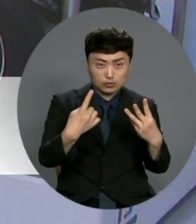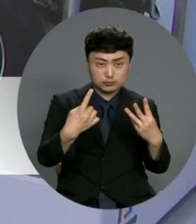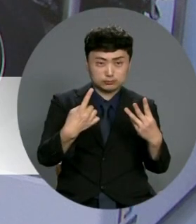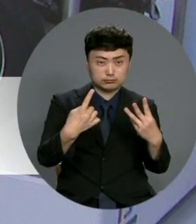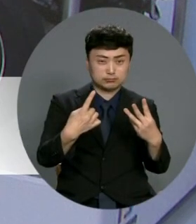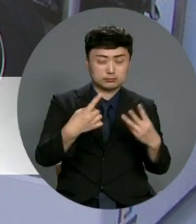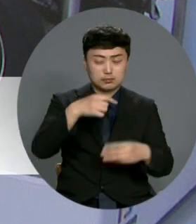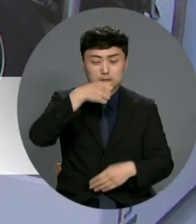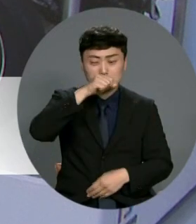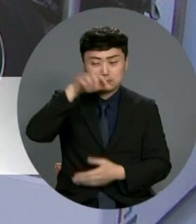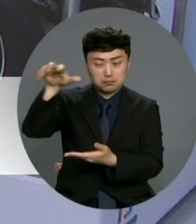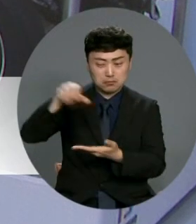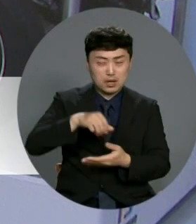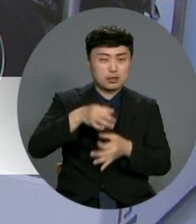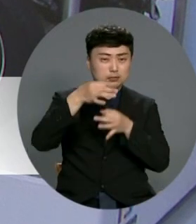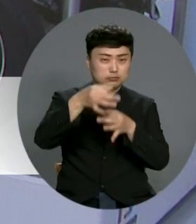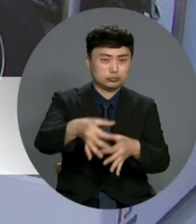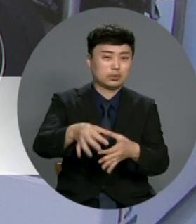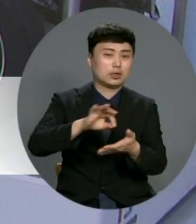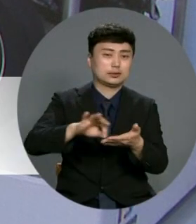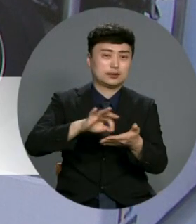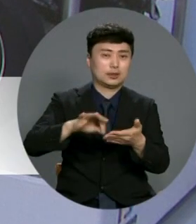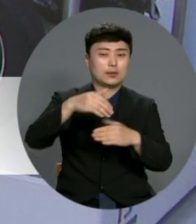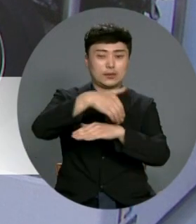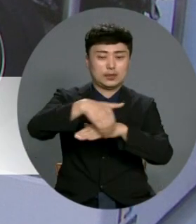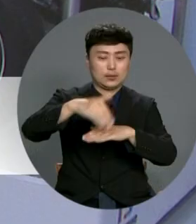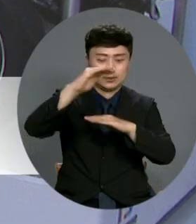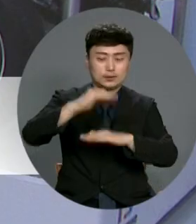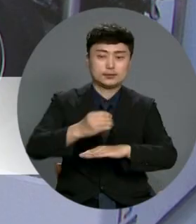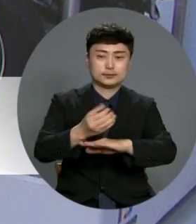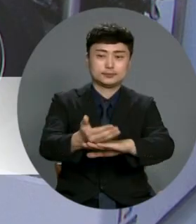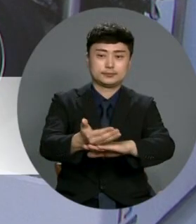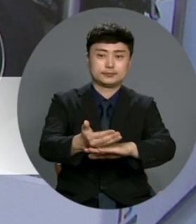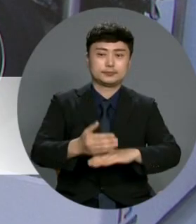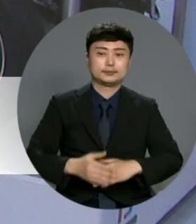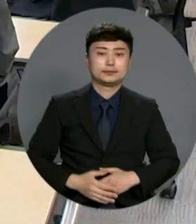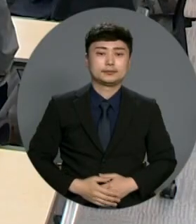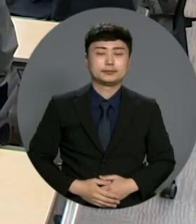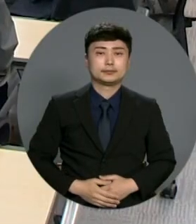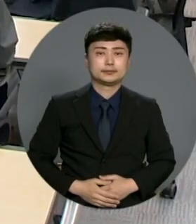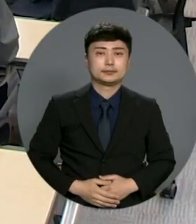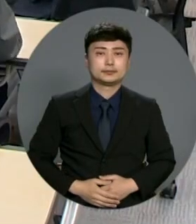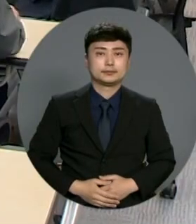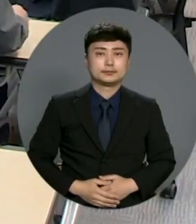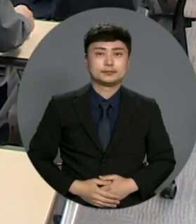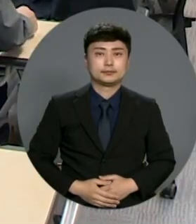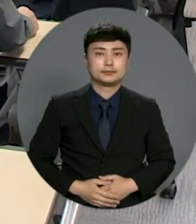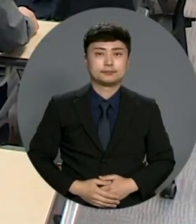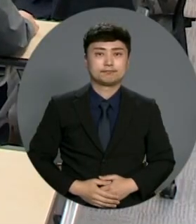막대한 예산을 투입하기로 했습니다. 김경철 기자가 보도합니다.